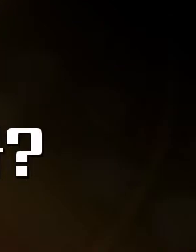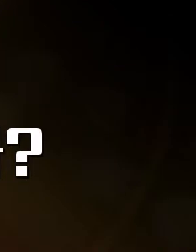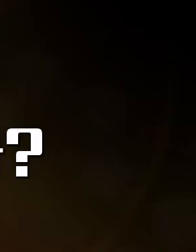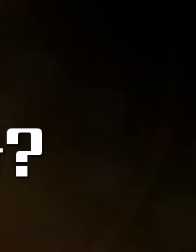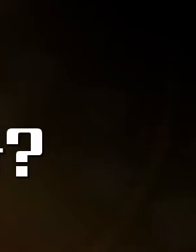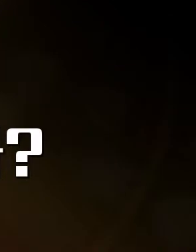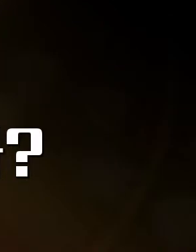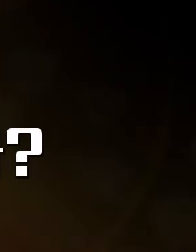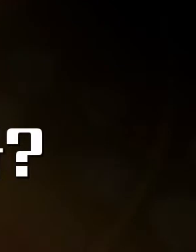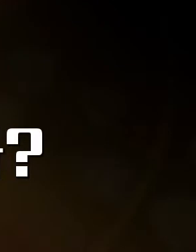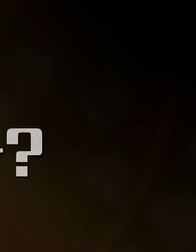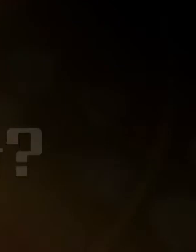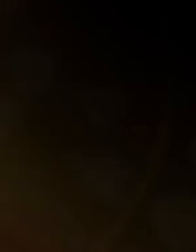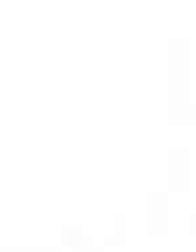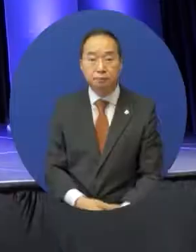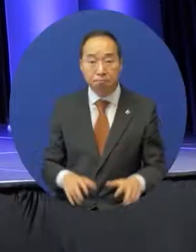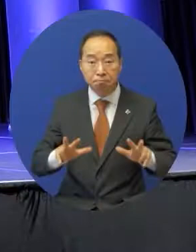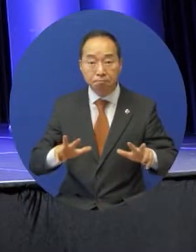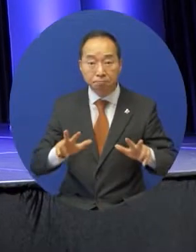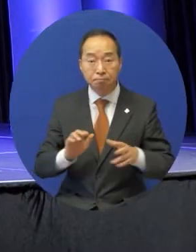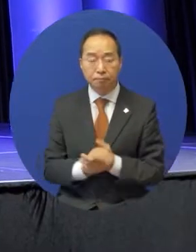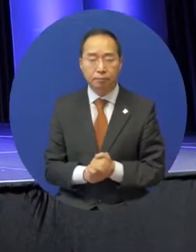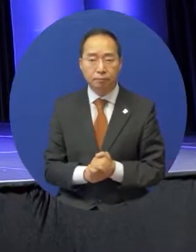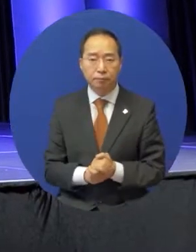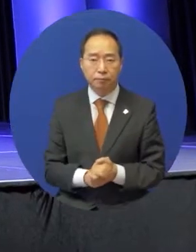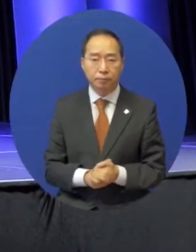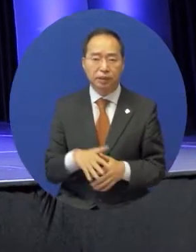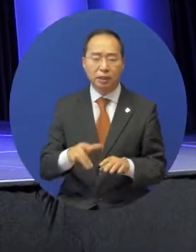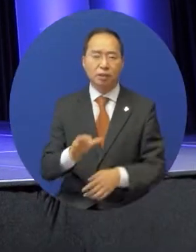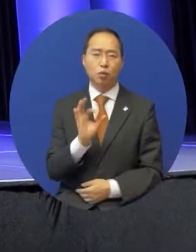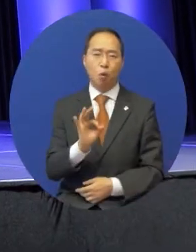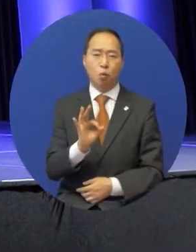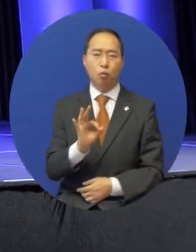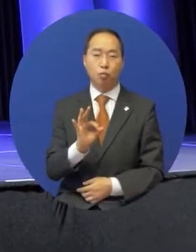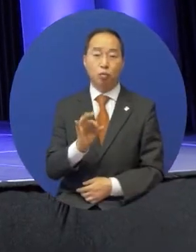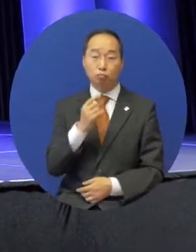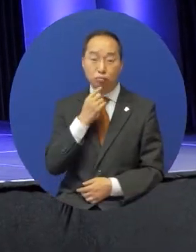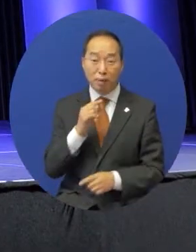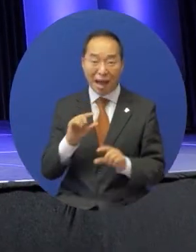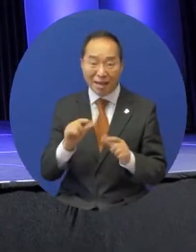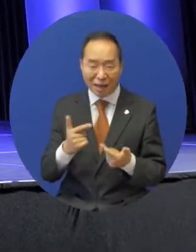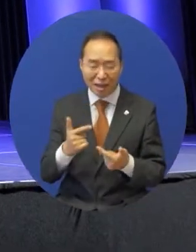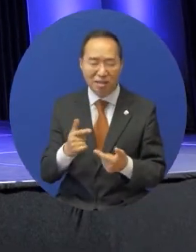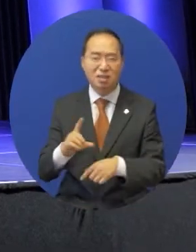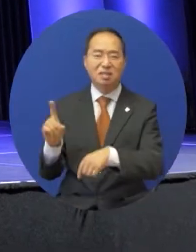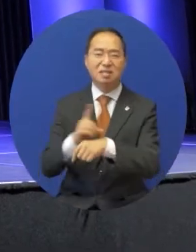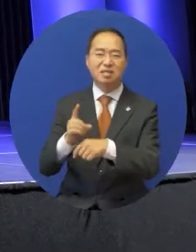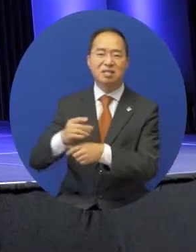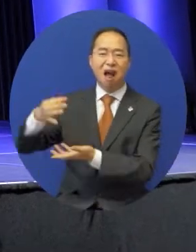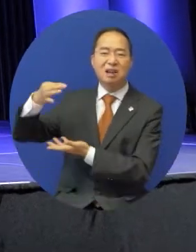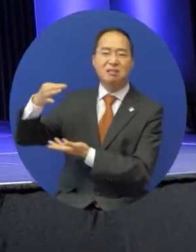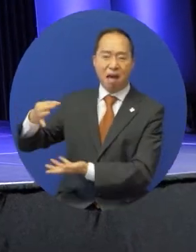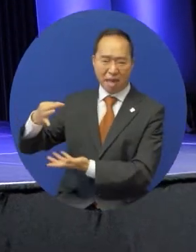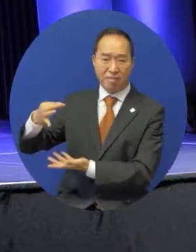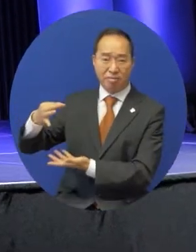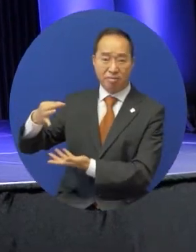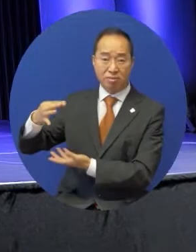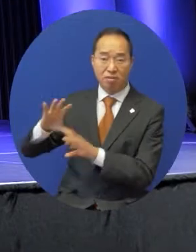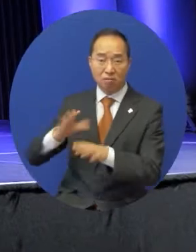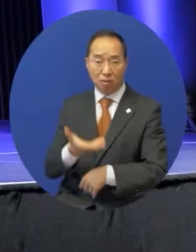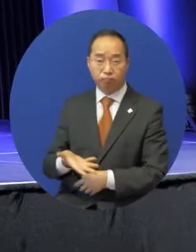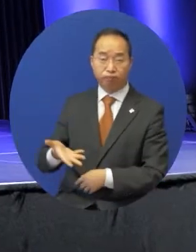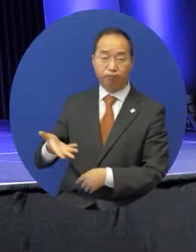이제는 이런 화폐를 넘어서 디지털 자산으로